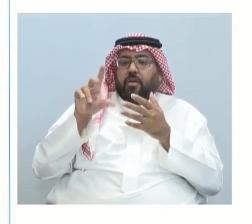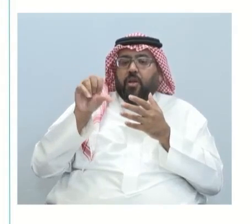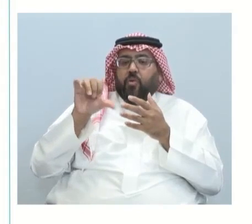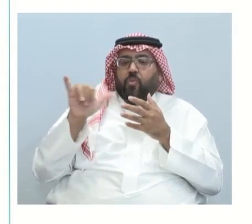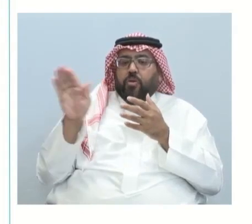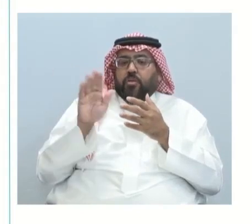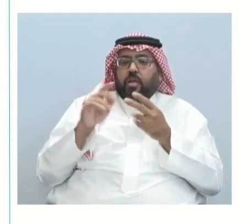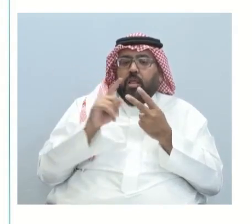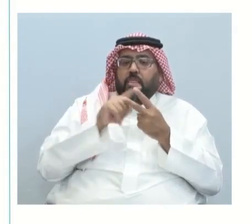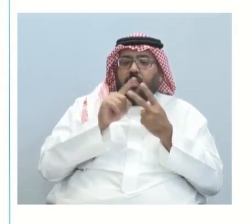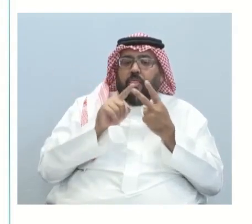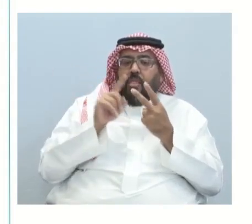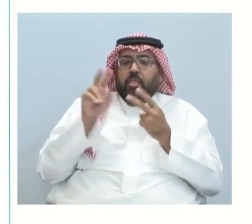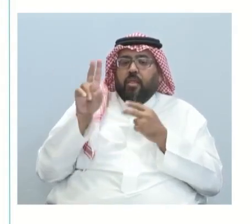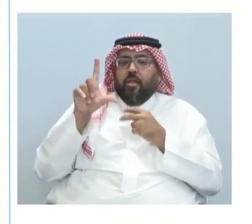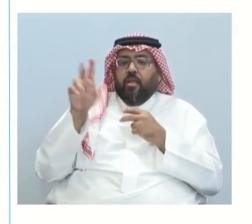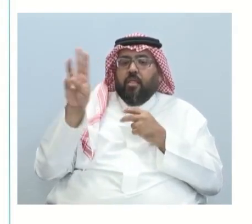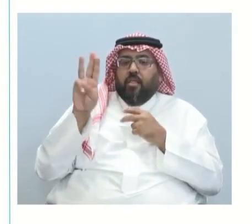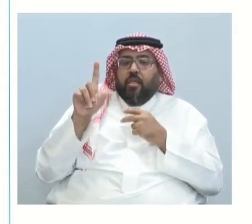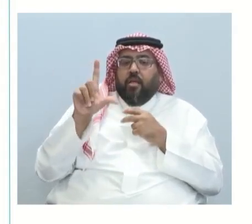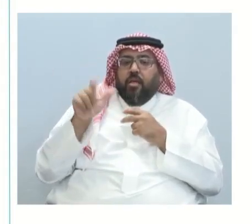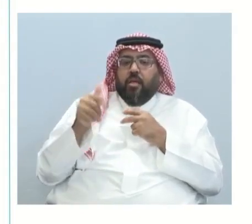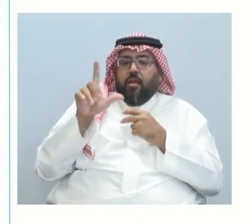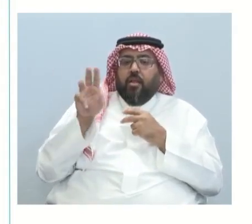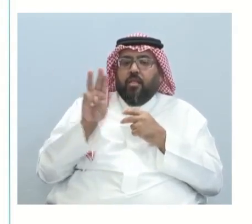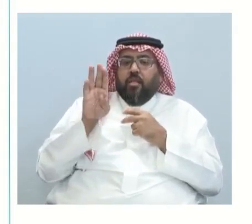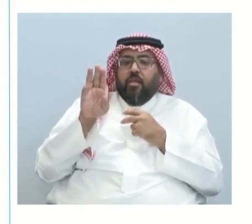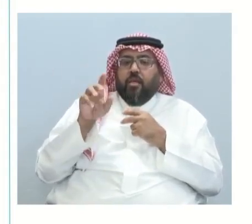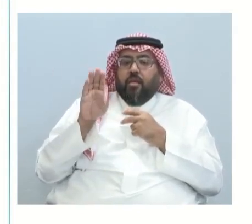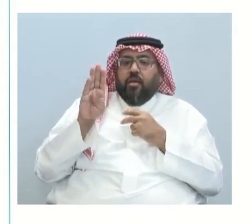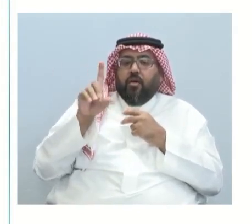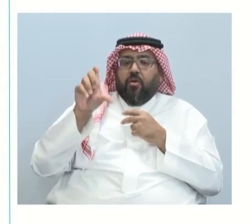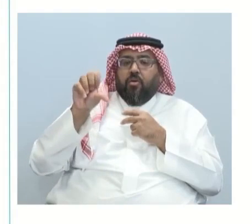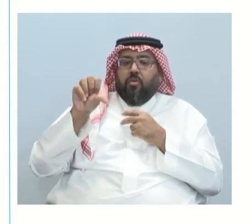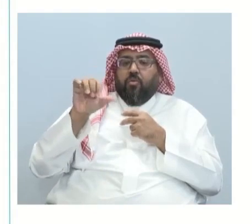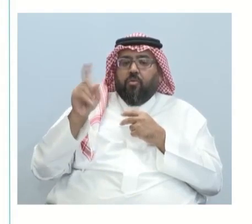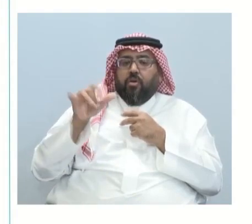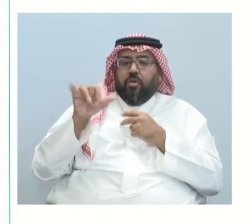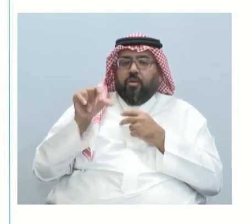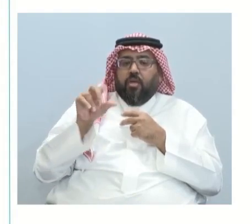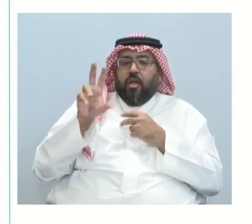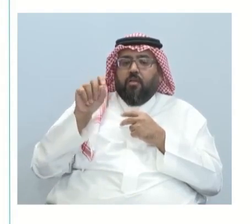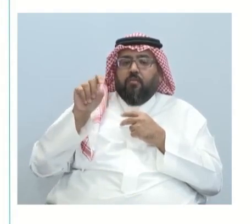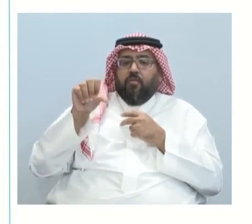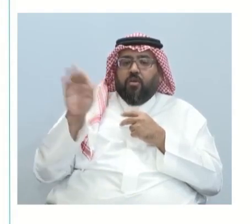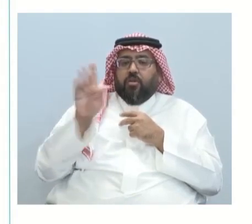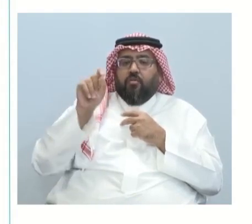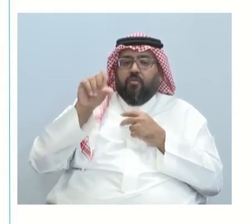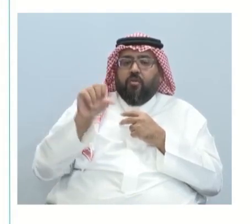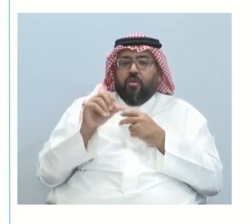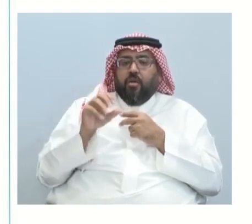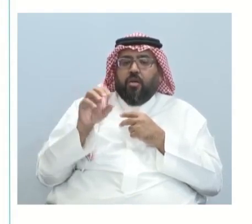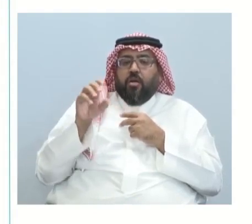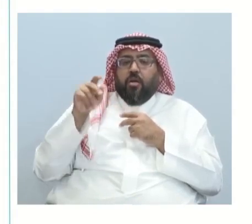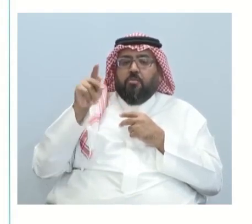هل يعد البي سي ال 3 حمض الوس ام قاعده لويس ام غير ذلك اذا